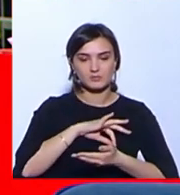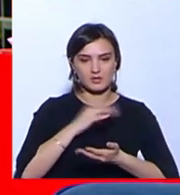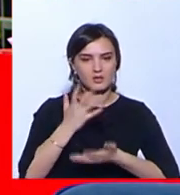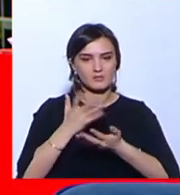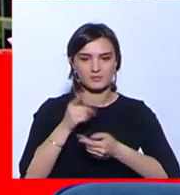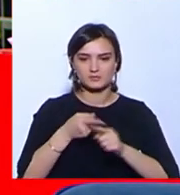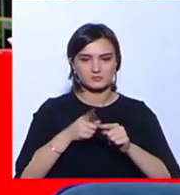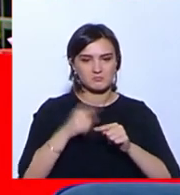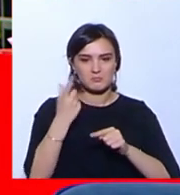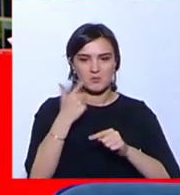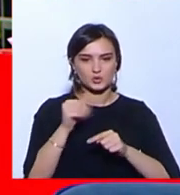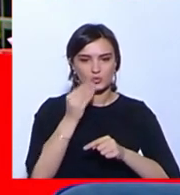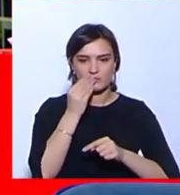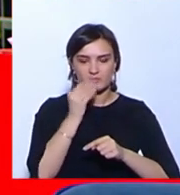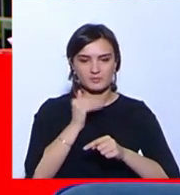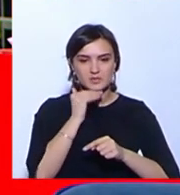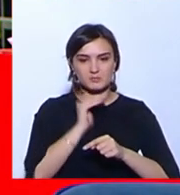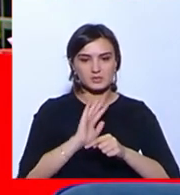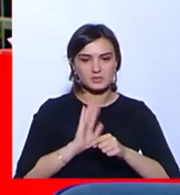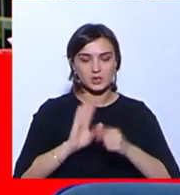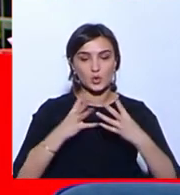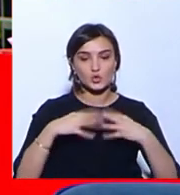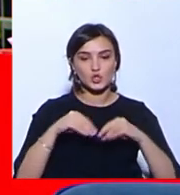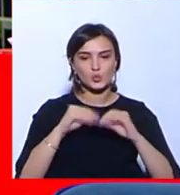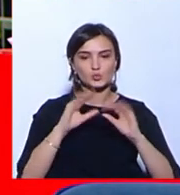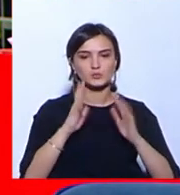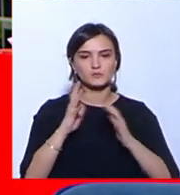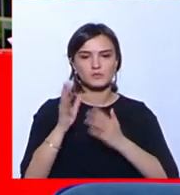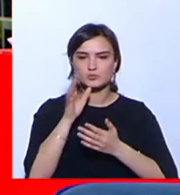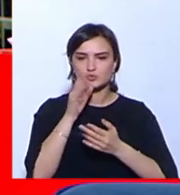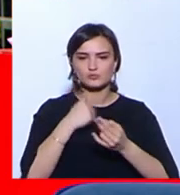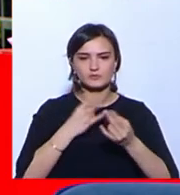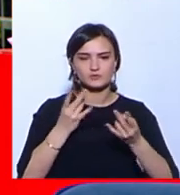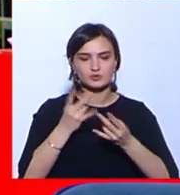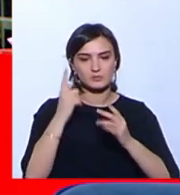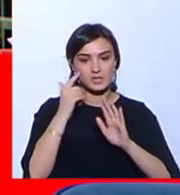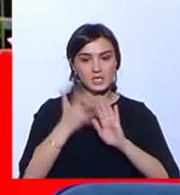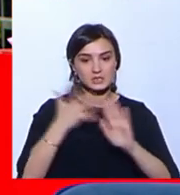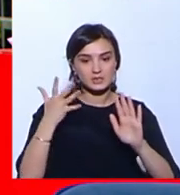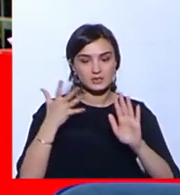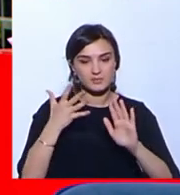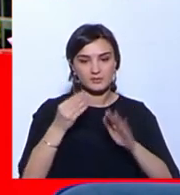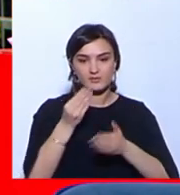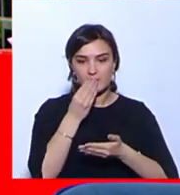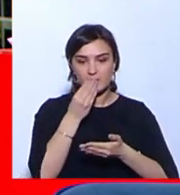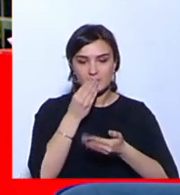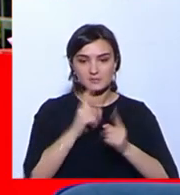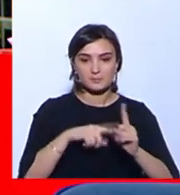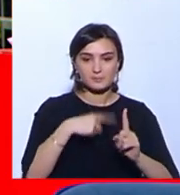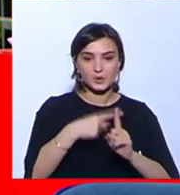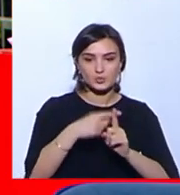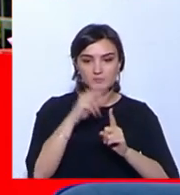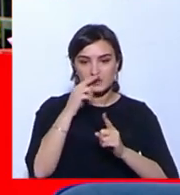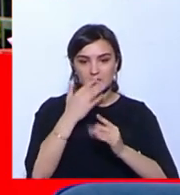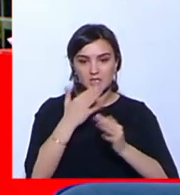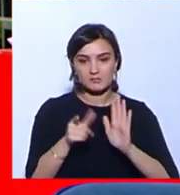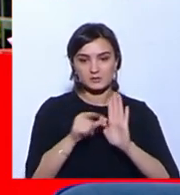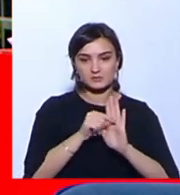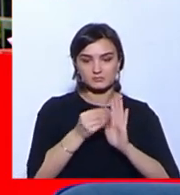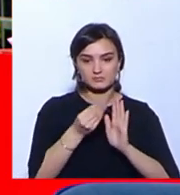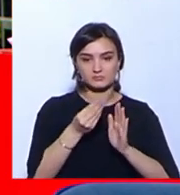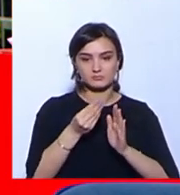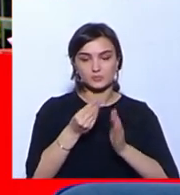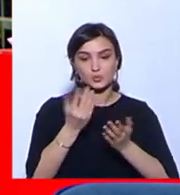ალბათ არა. განსაკუთრებით ოჯახური შემთხვევების დროს ჩვენ გვჭირდება გააზრება კვებას პლუს მედიკამენტი